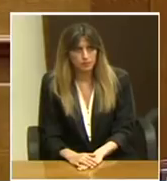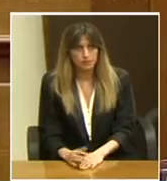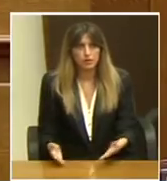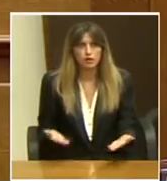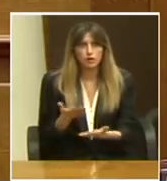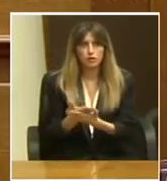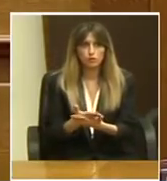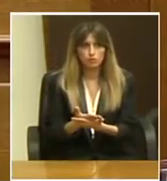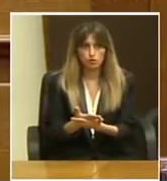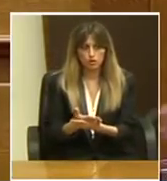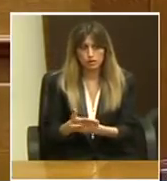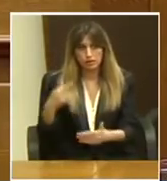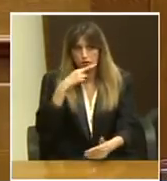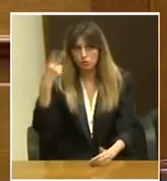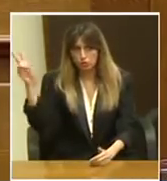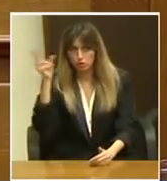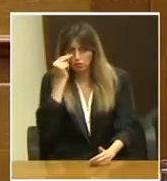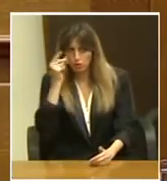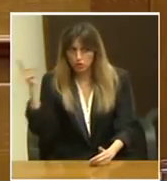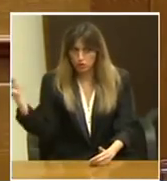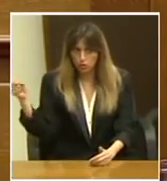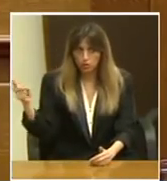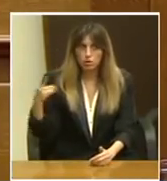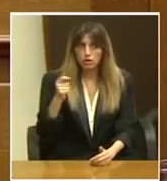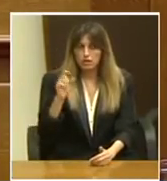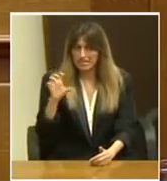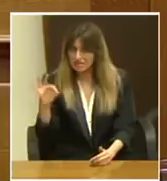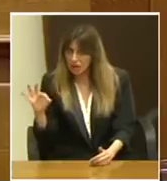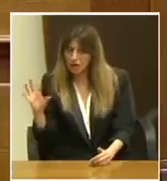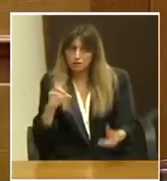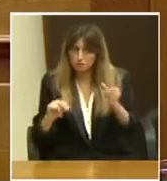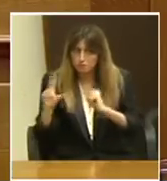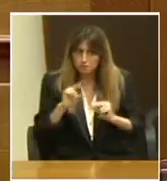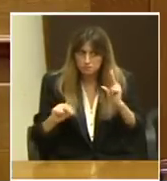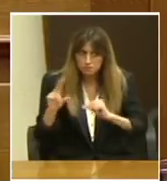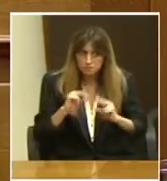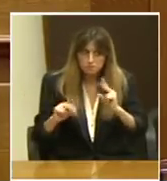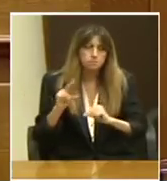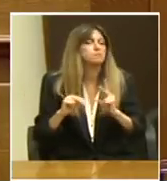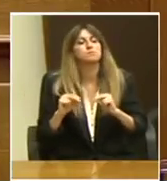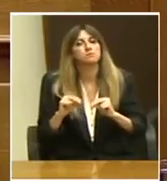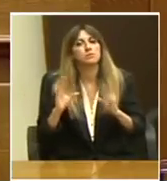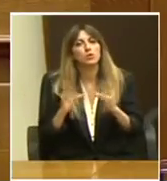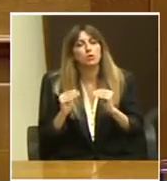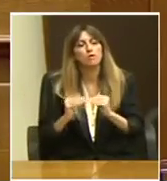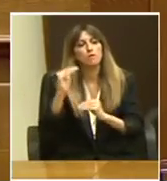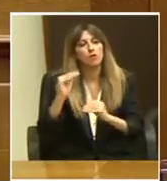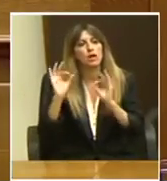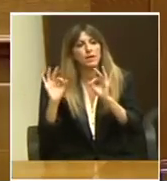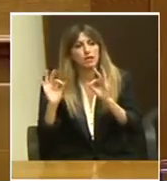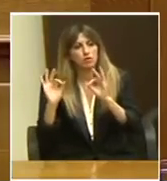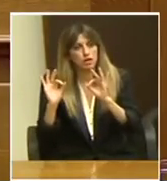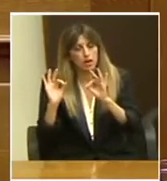Λοιπόν, έρχεται το επόμενο επιχείρημα και το άκουσα από ένα φίλο μου, σεβαστό καθηγητή, τον κύριο Μανιάτη, ο οποίος